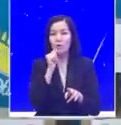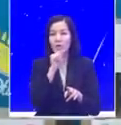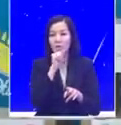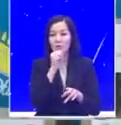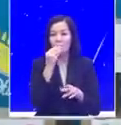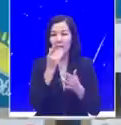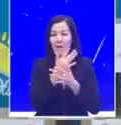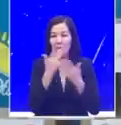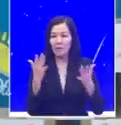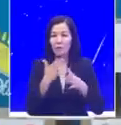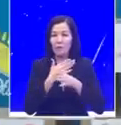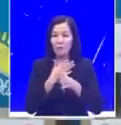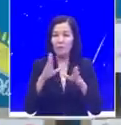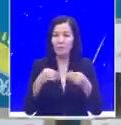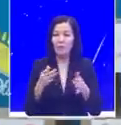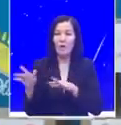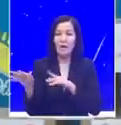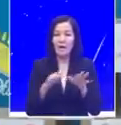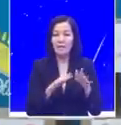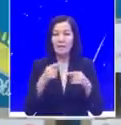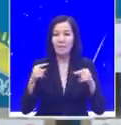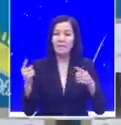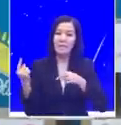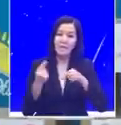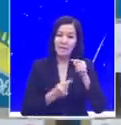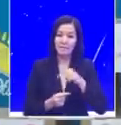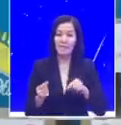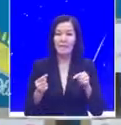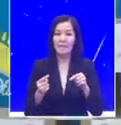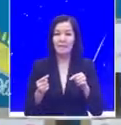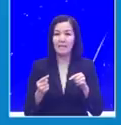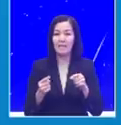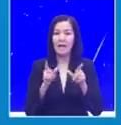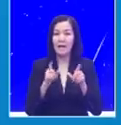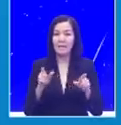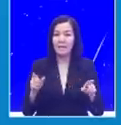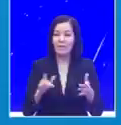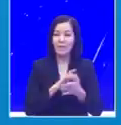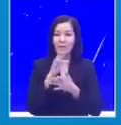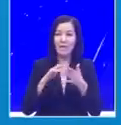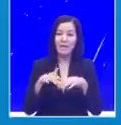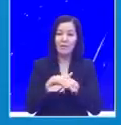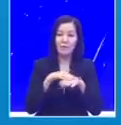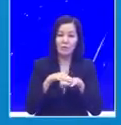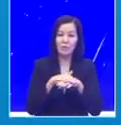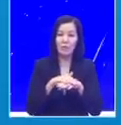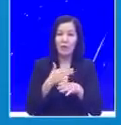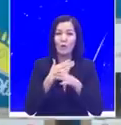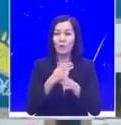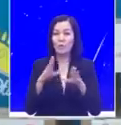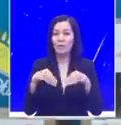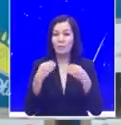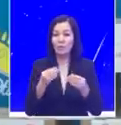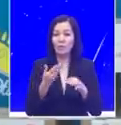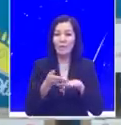біз осы акциямызбен өзге де кәсіпкерлерімізді, өзге де азаматтарын, қала тұрғындарын осындай көмек көрсетуге,